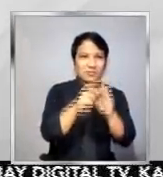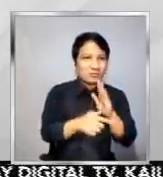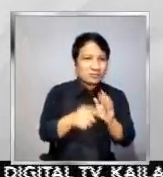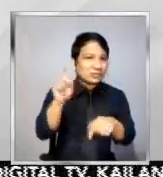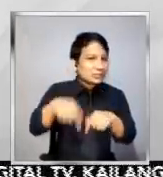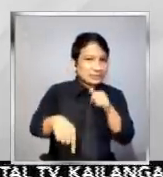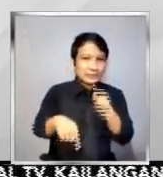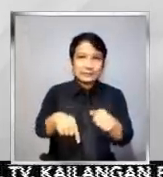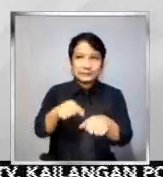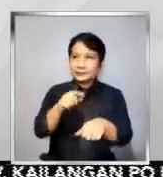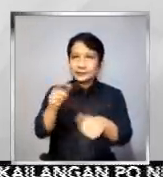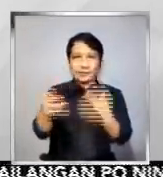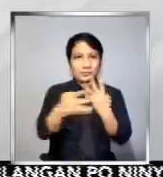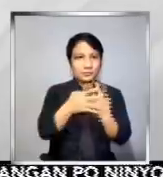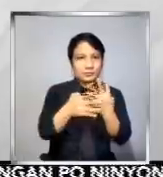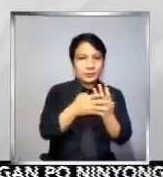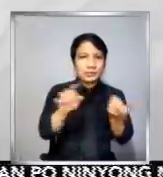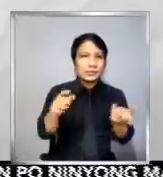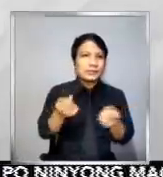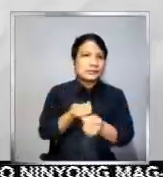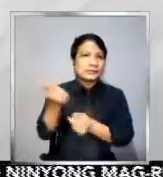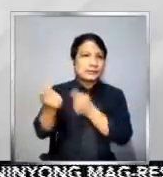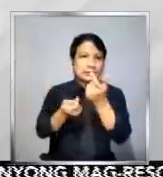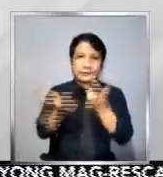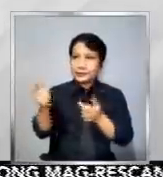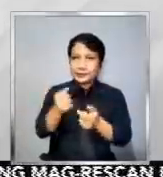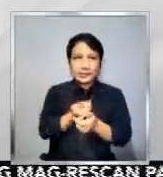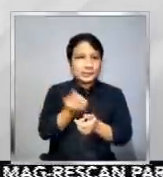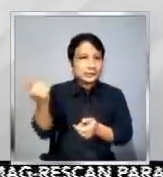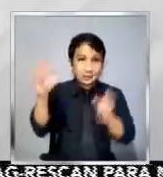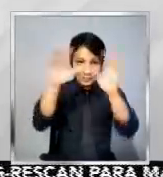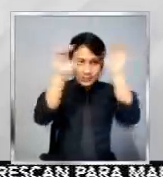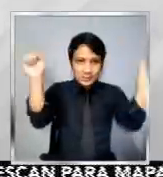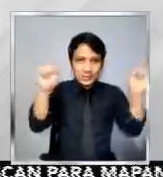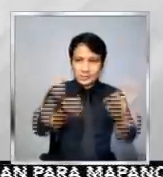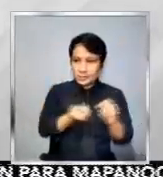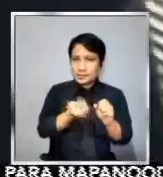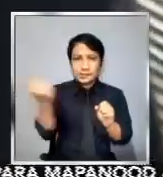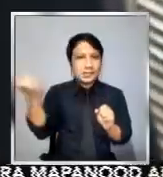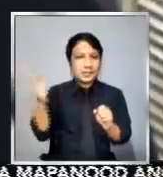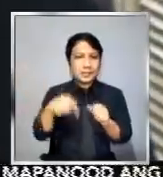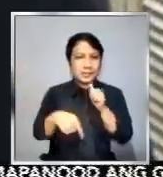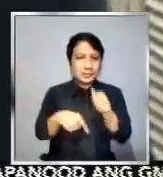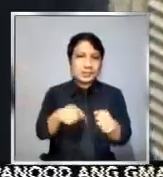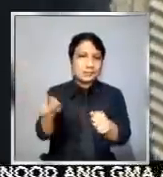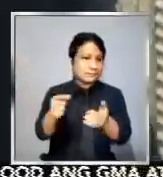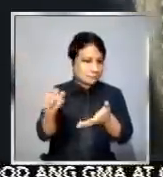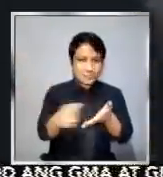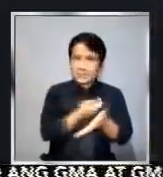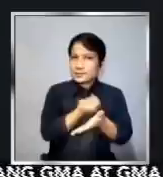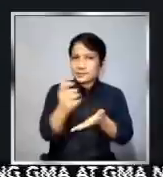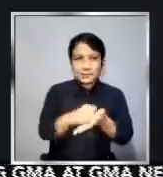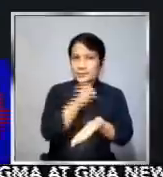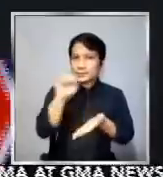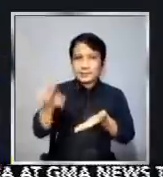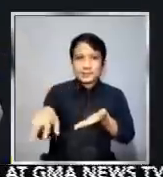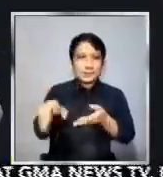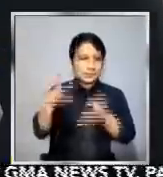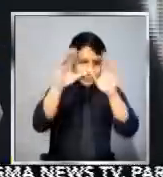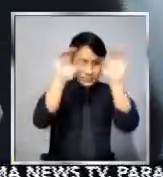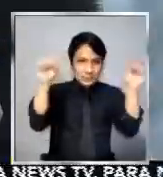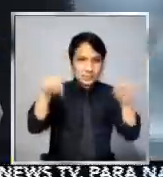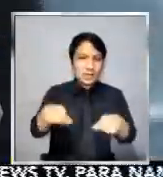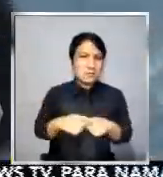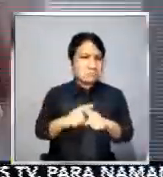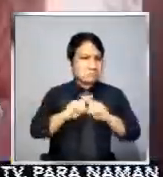Penitentiary, binura na po ng Presidente kung ano pa yung parusa na dapat ipapataw kay Pemberton. Pero hindi naman daw ito nangangahulugan na parang wala ng